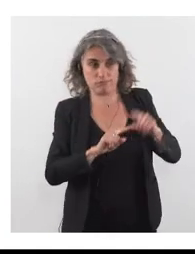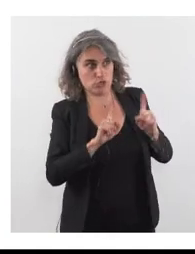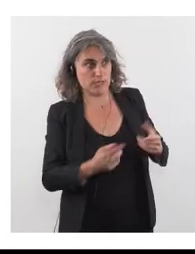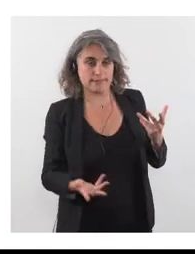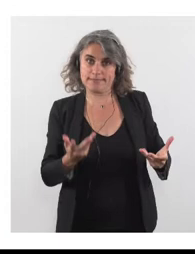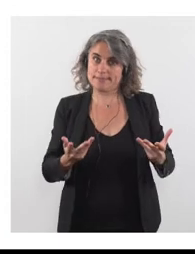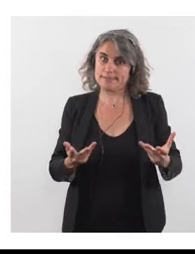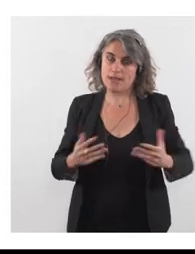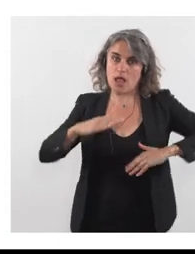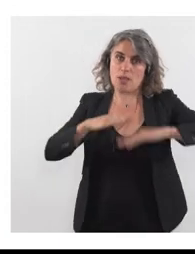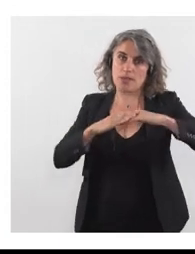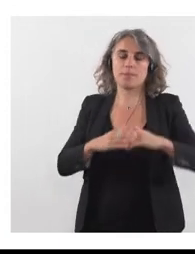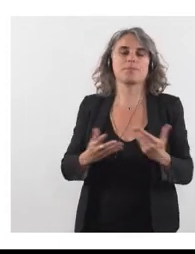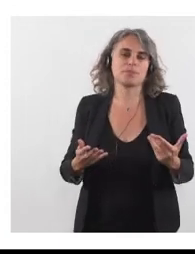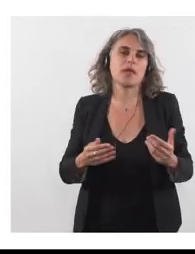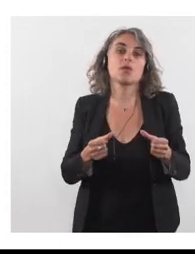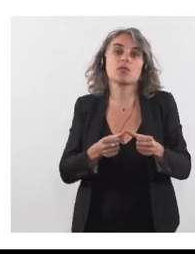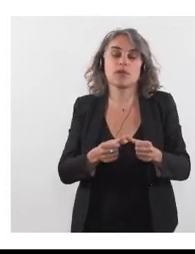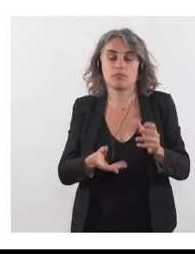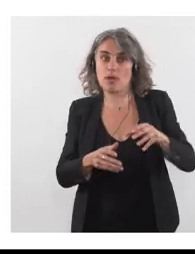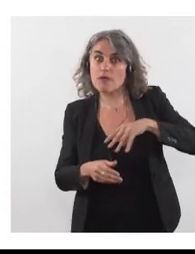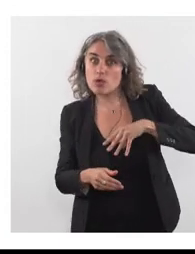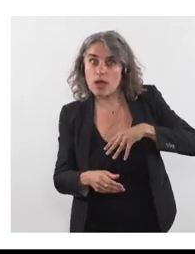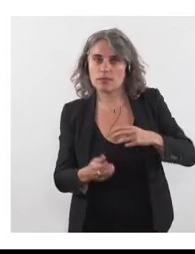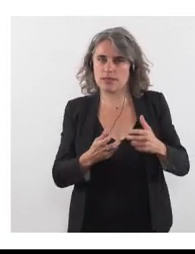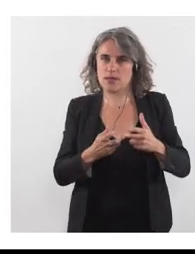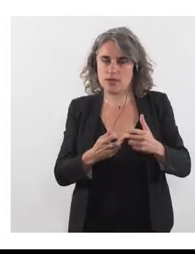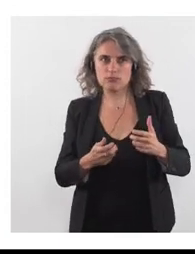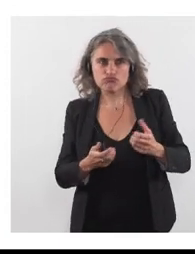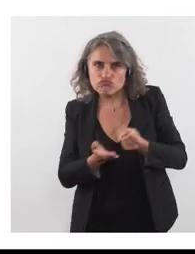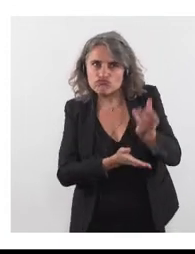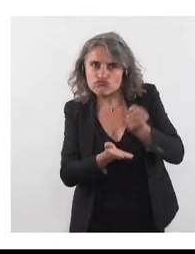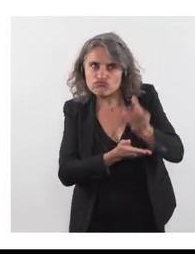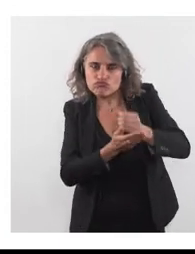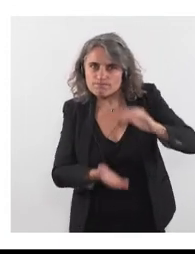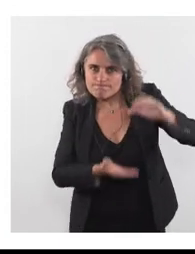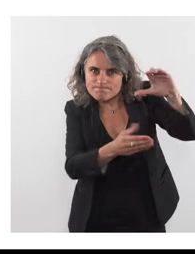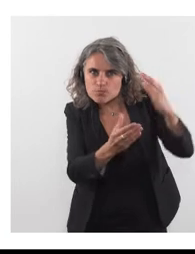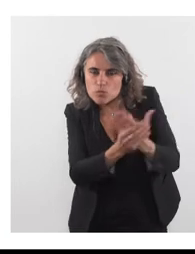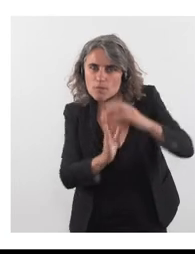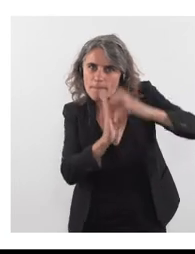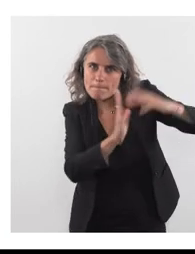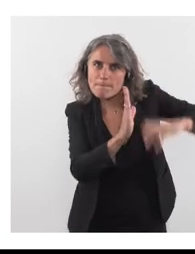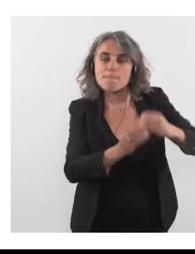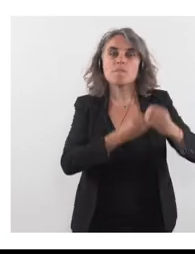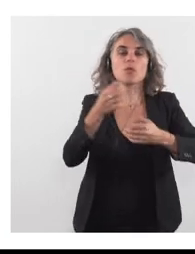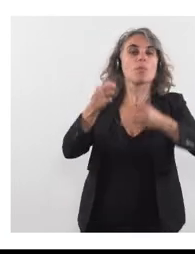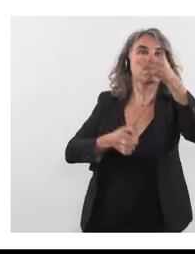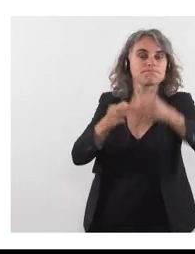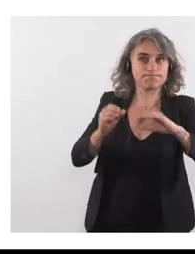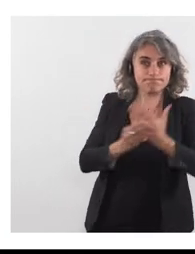c'est aussi d'alimenter les avocats, d'alimenter éventuellement le parquet dans des procédures